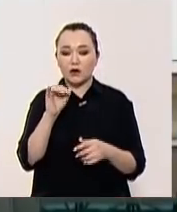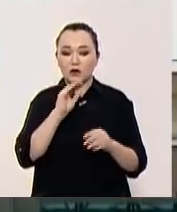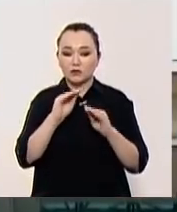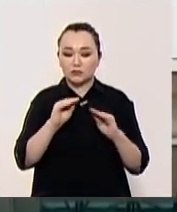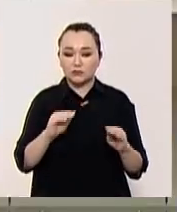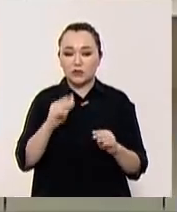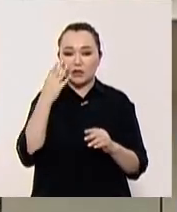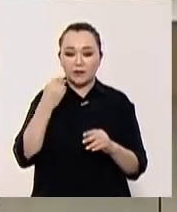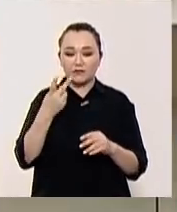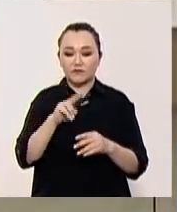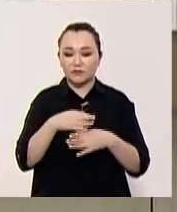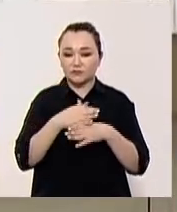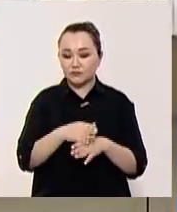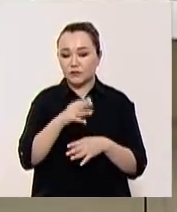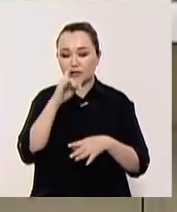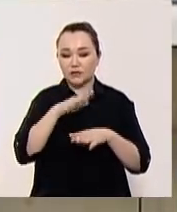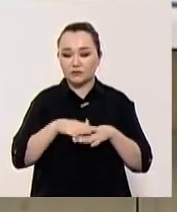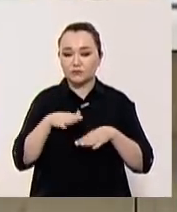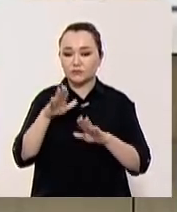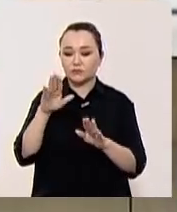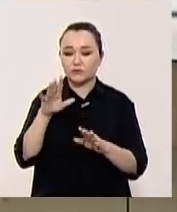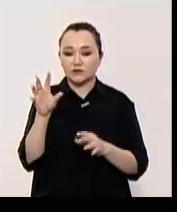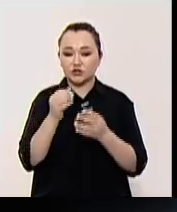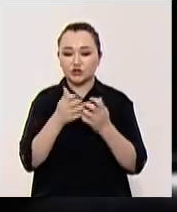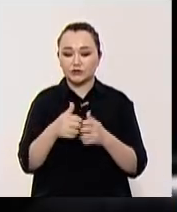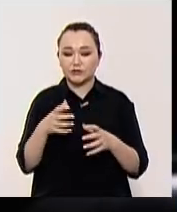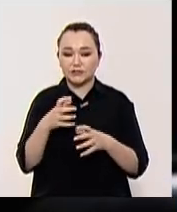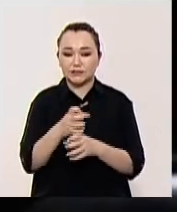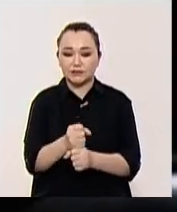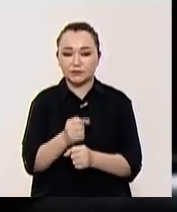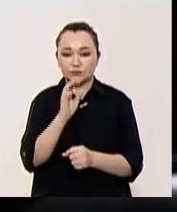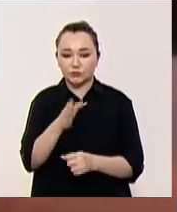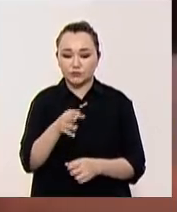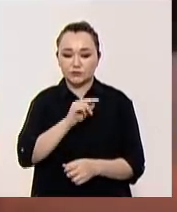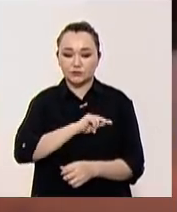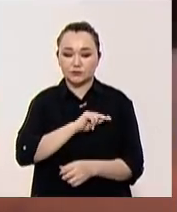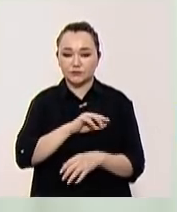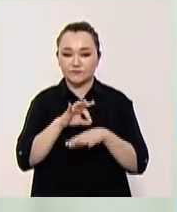Алматы облысының екіге бөлу және әкім орынбасарларының санын шектеу жұмыстары жүргізілмек.